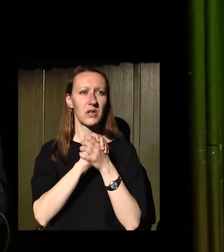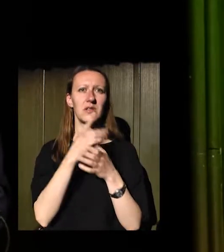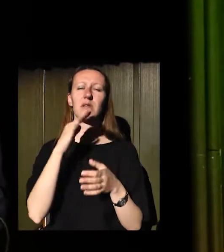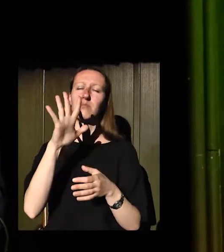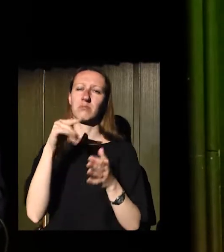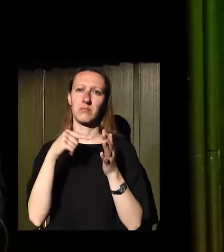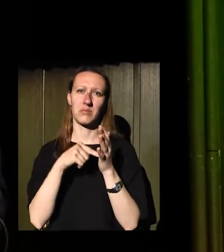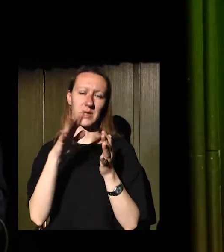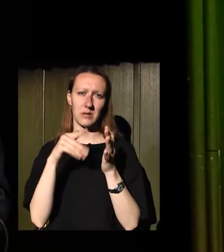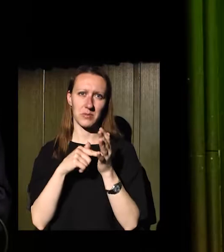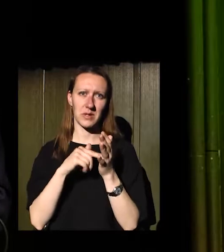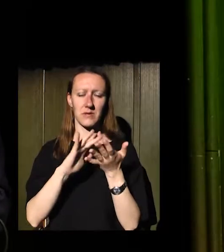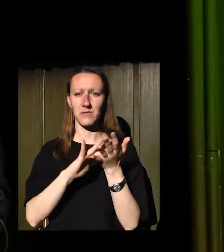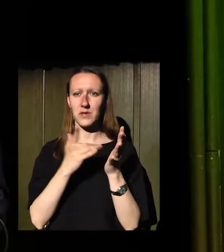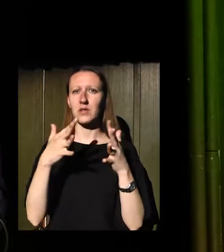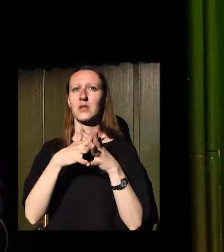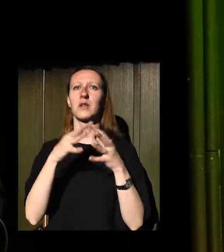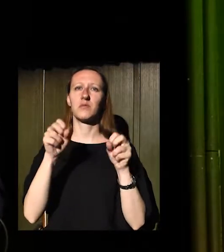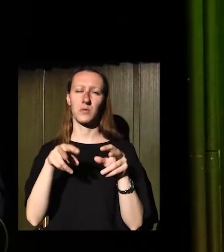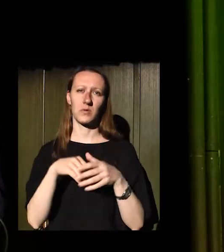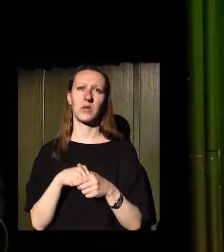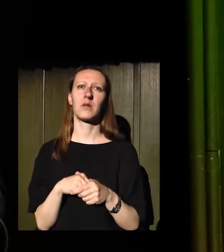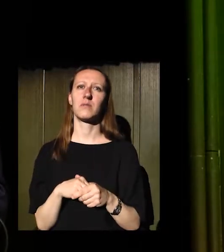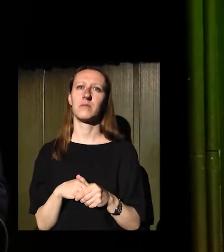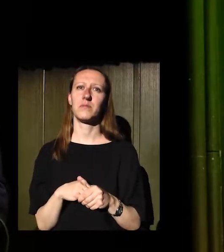5 maggio, la festa della città di Pola.